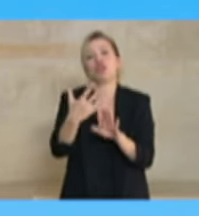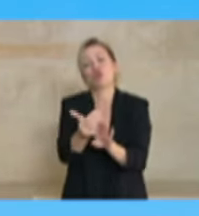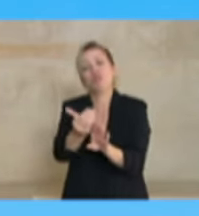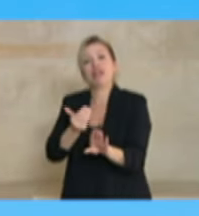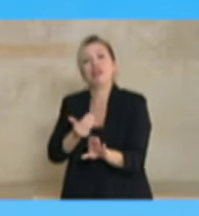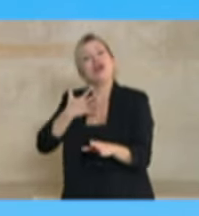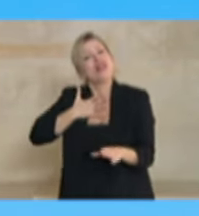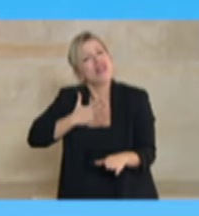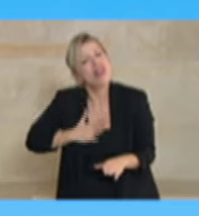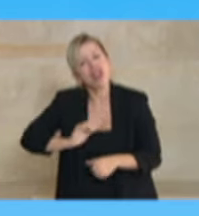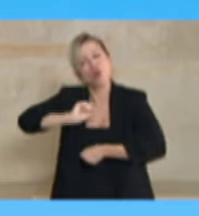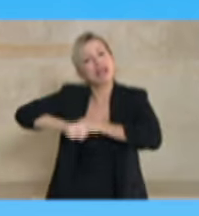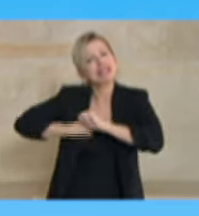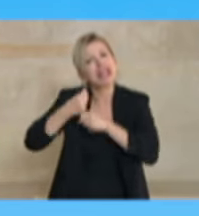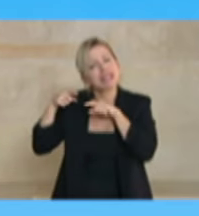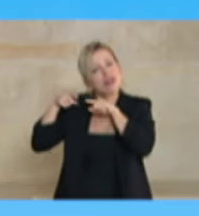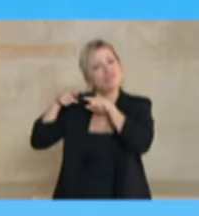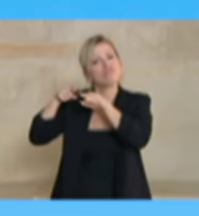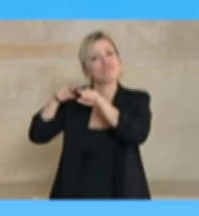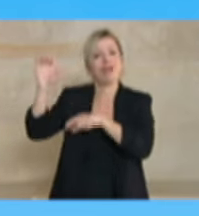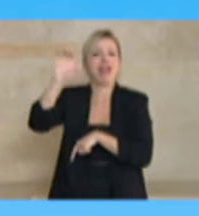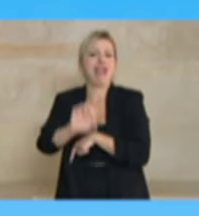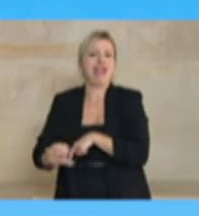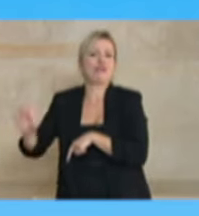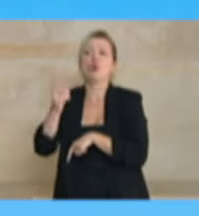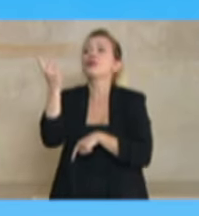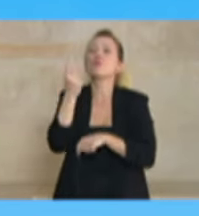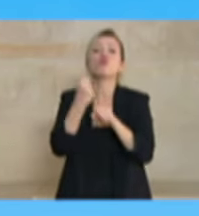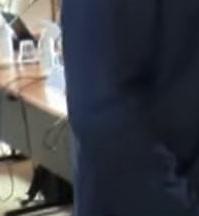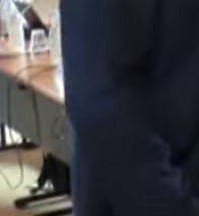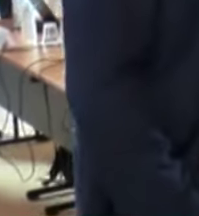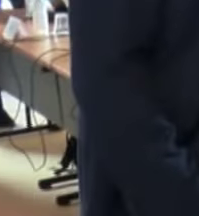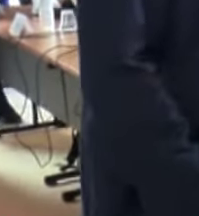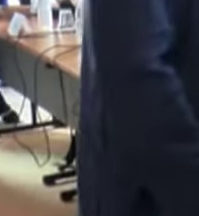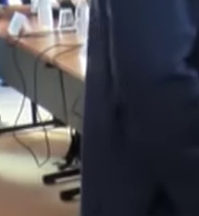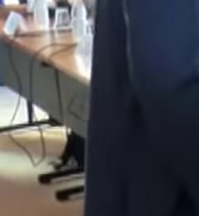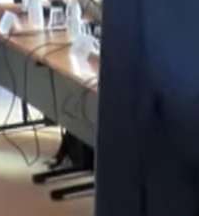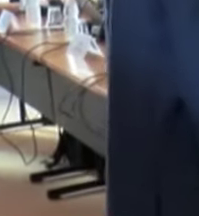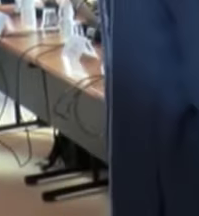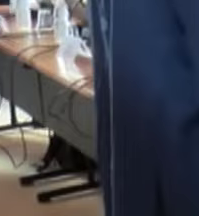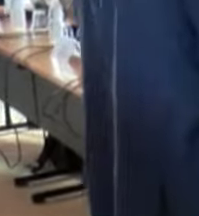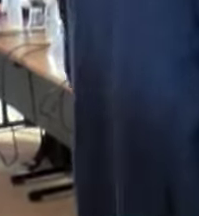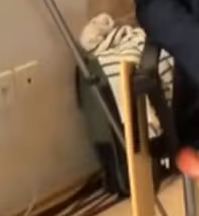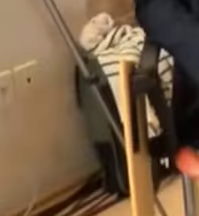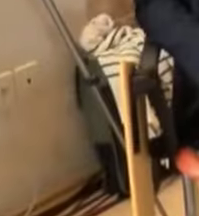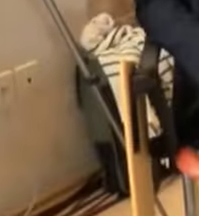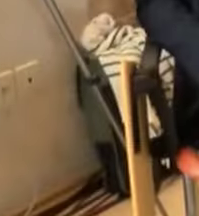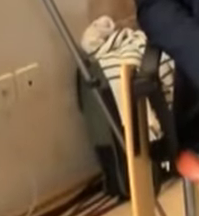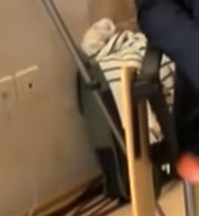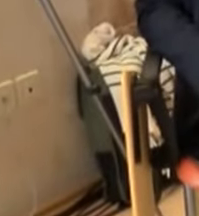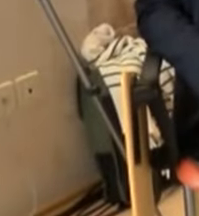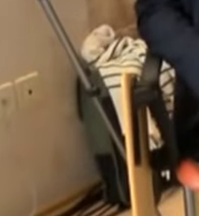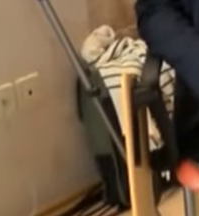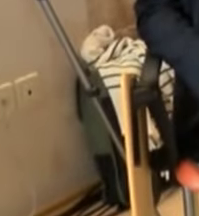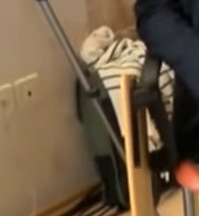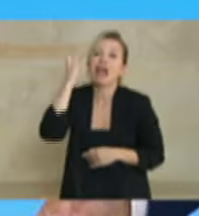γίνουμε Ευρώπη και ως προς το μέσο όρο της ανεργίας μέσα στα επόμενα 3 χρόνια. Ο Κυριάκος Μητσοτάκης εξήγηλε διεύρυνση του